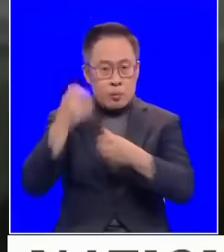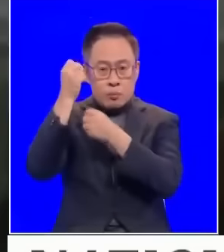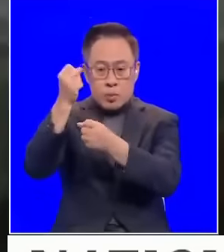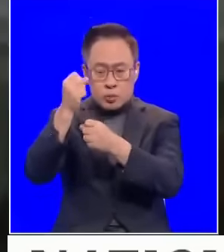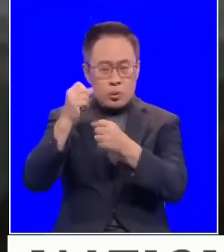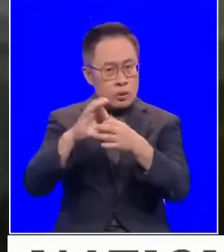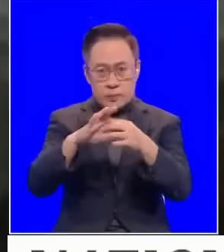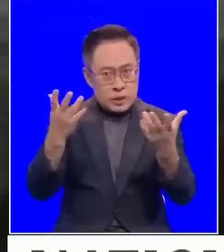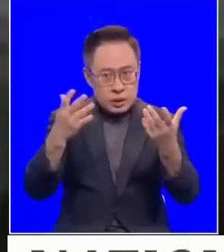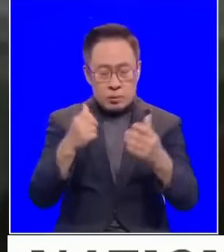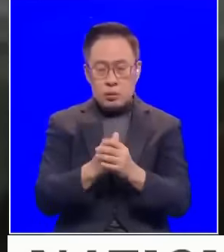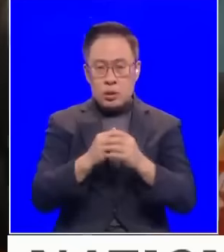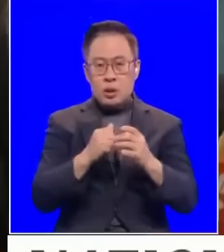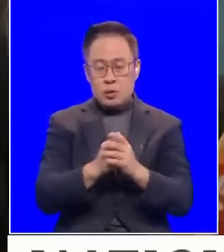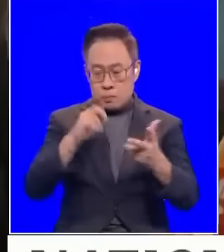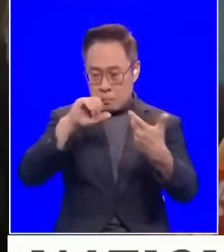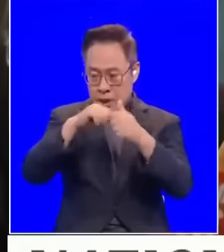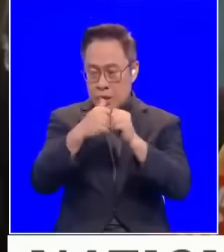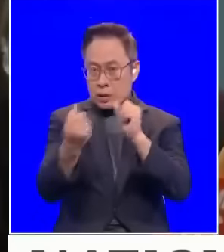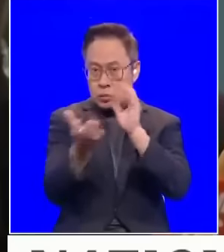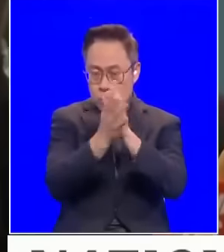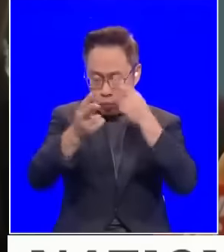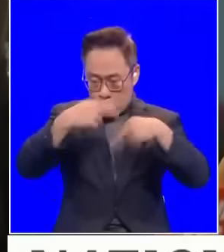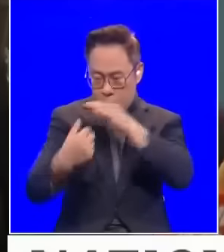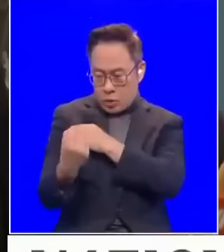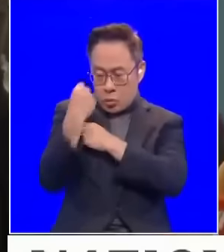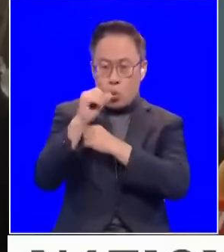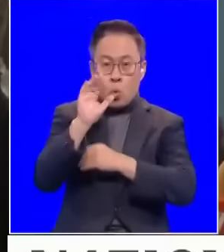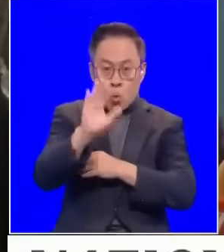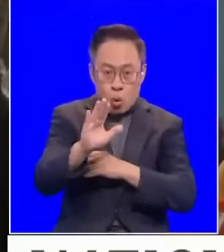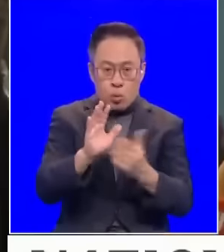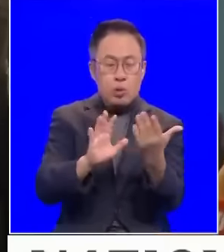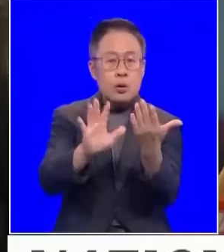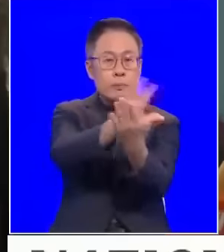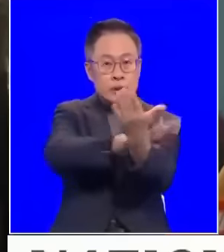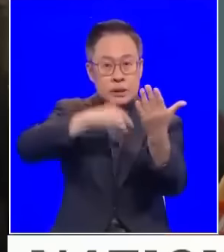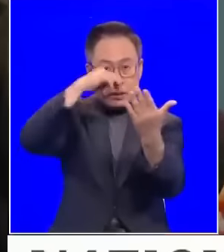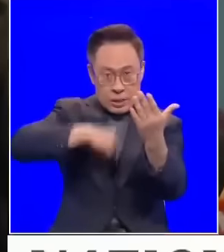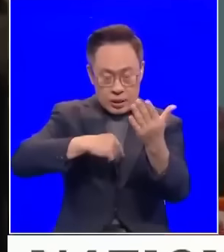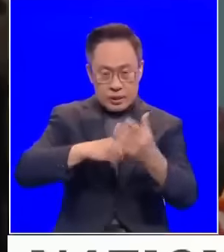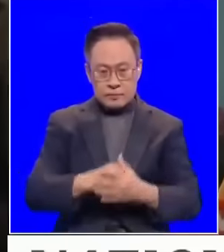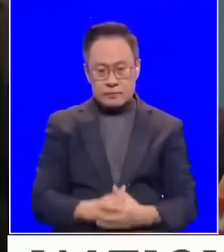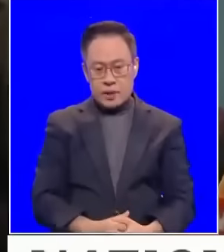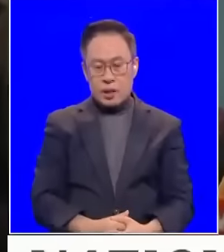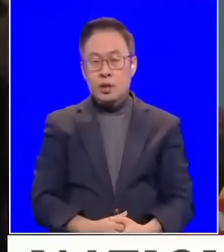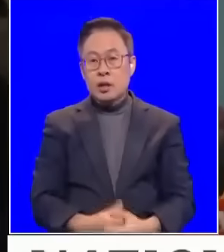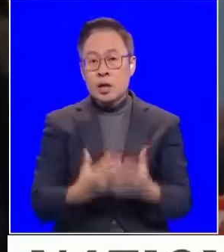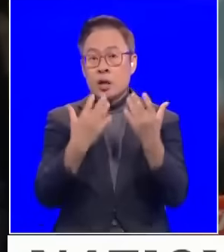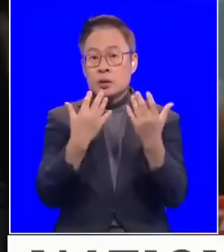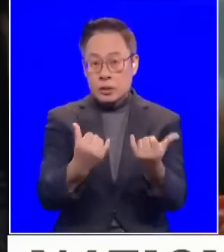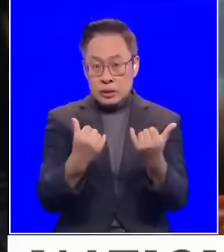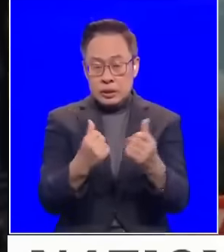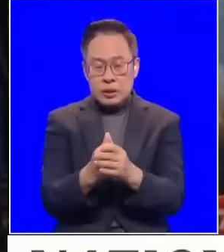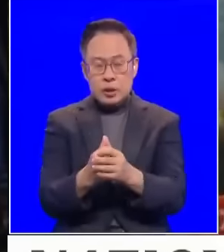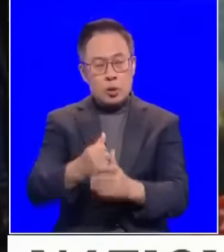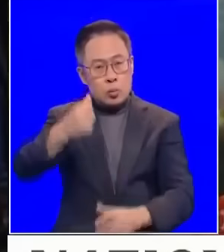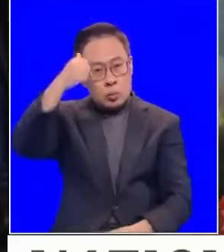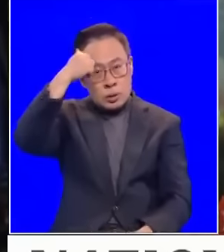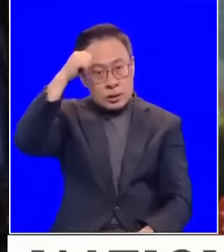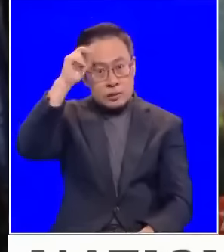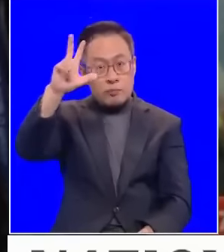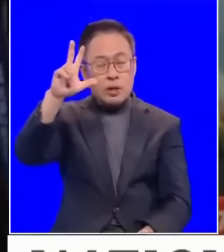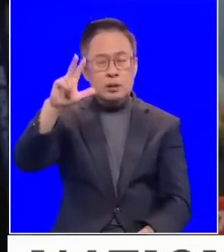กับความมั่นคงของรัฐไทย ก็เหลือเวลาอีก3วันใช่ไหมทางฝ่าย